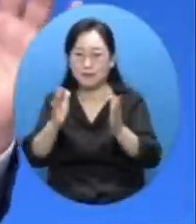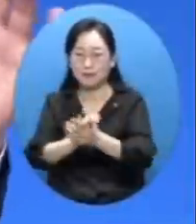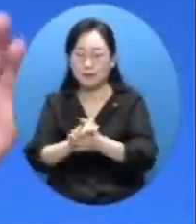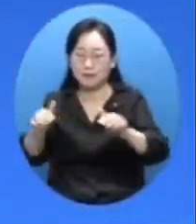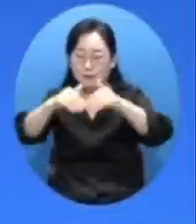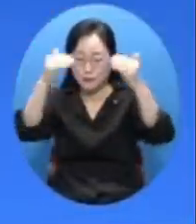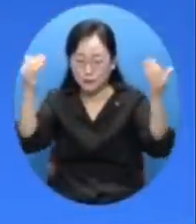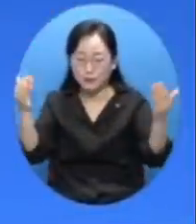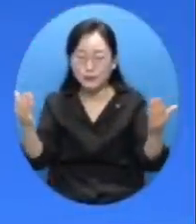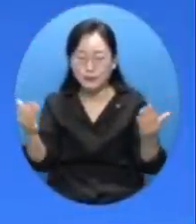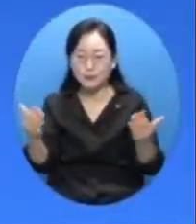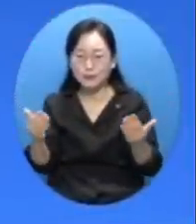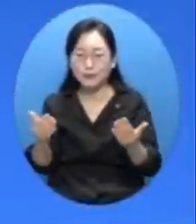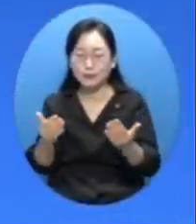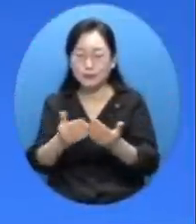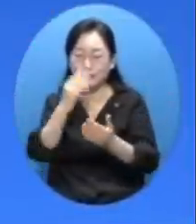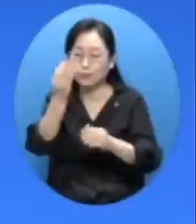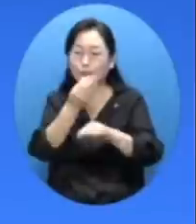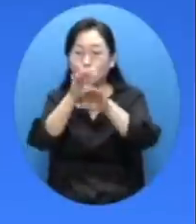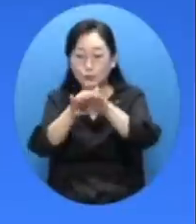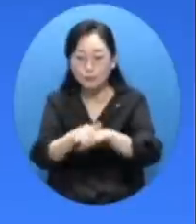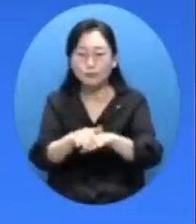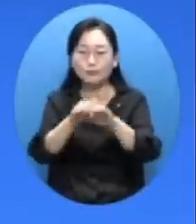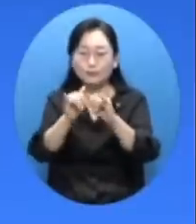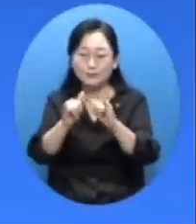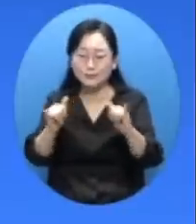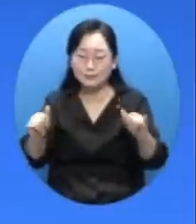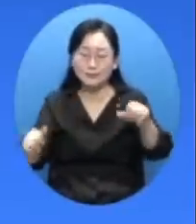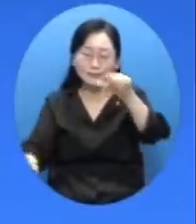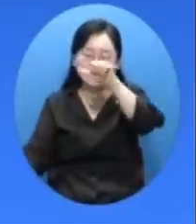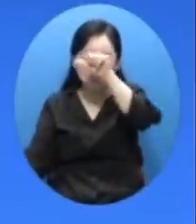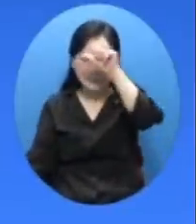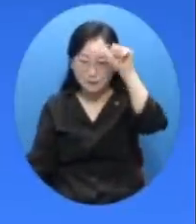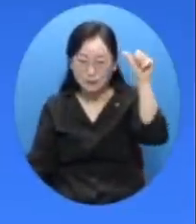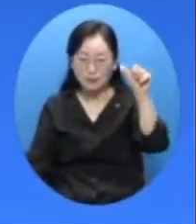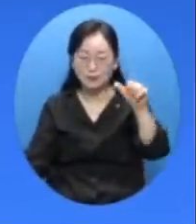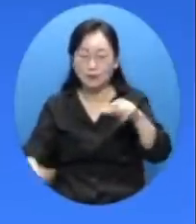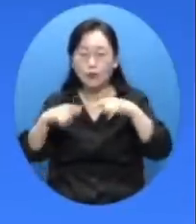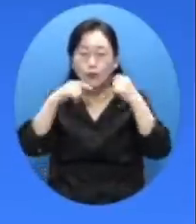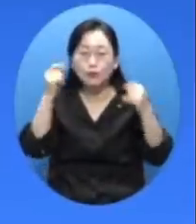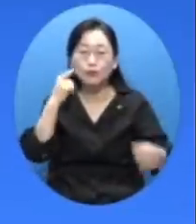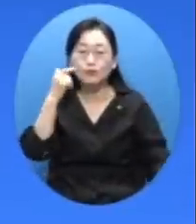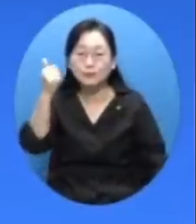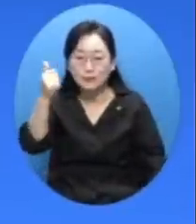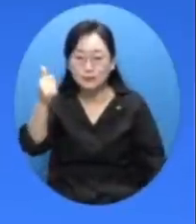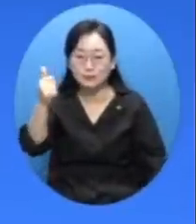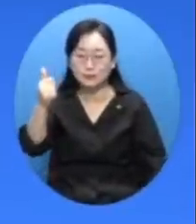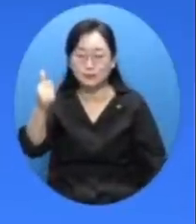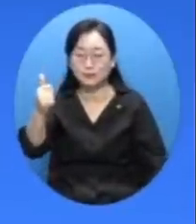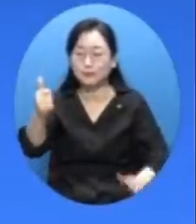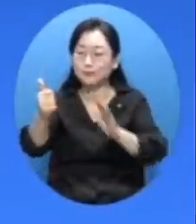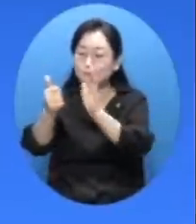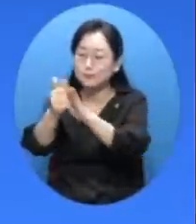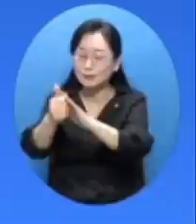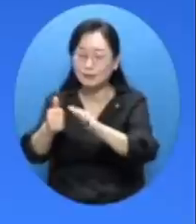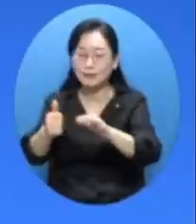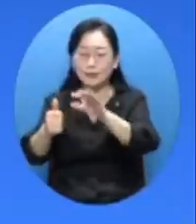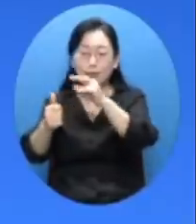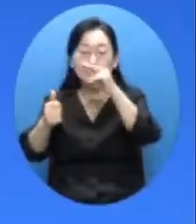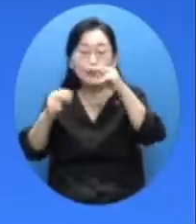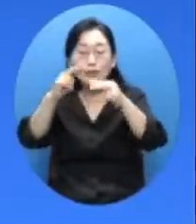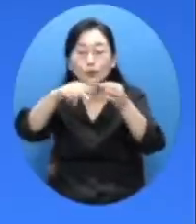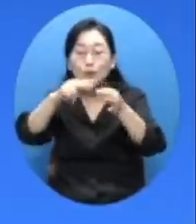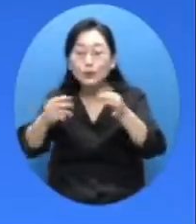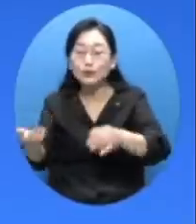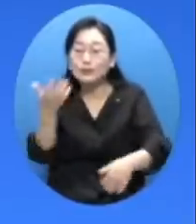모든 성도들이 장로님들이 조목사님 여의도 가면